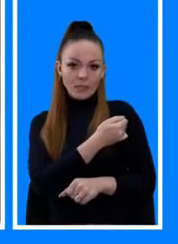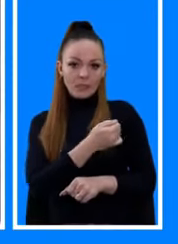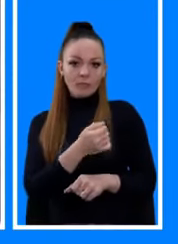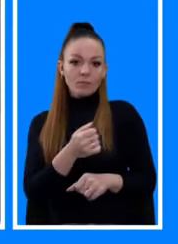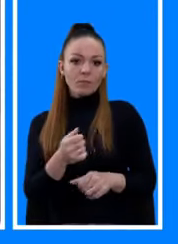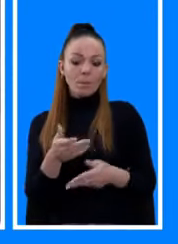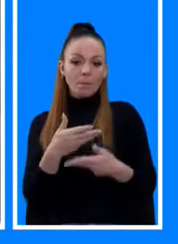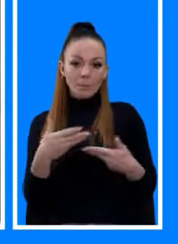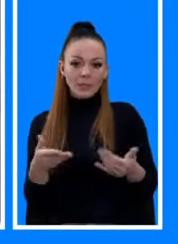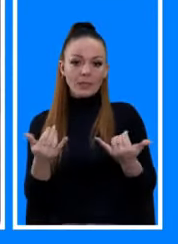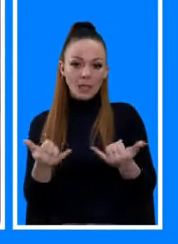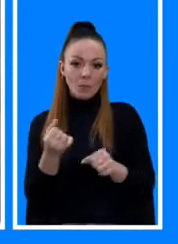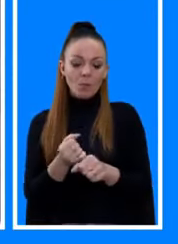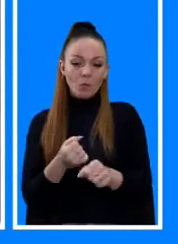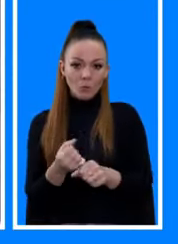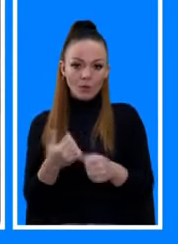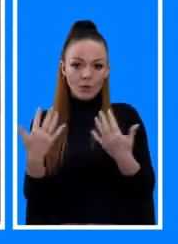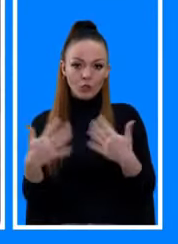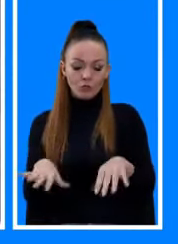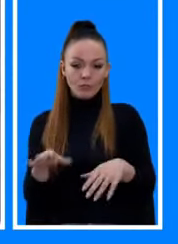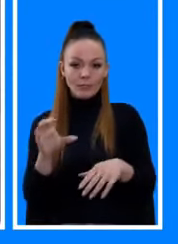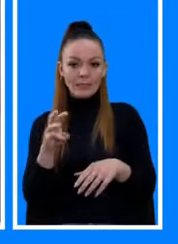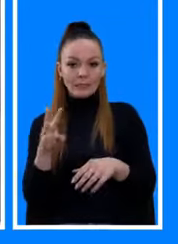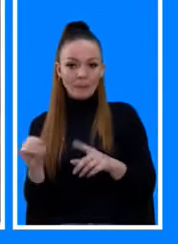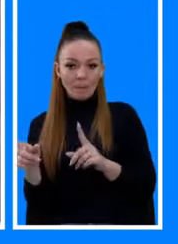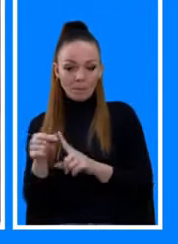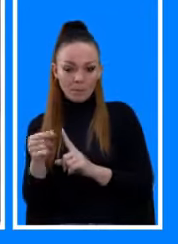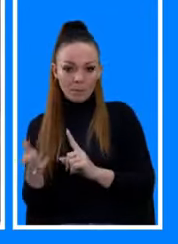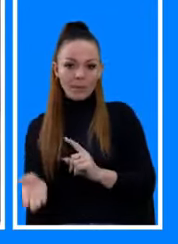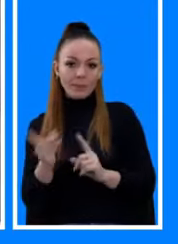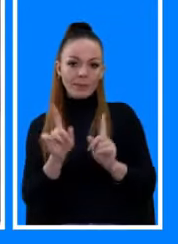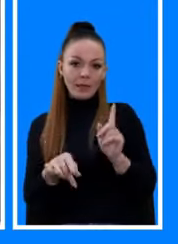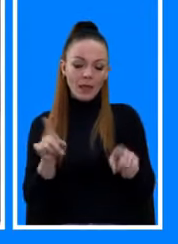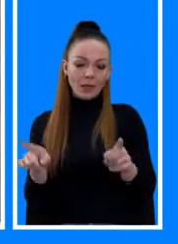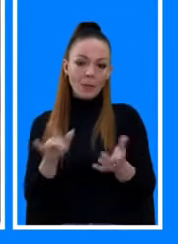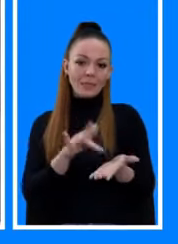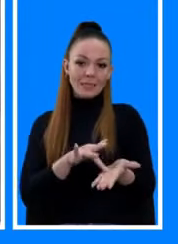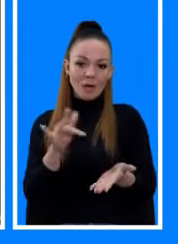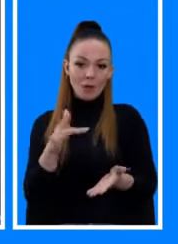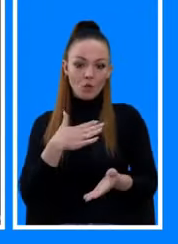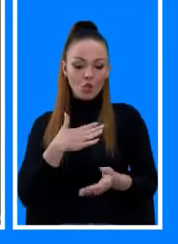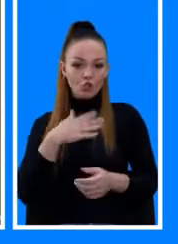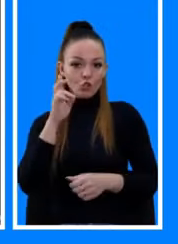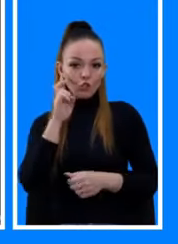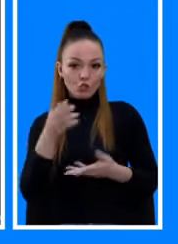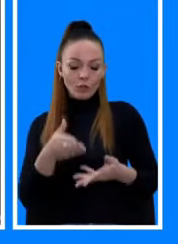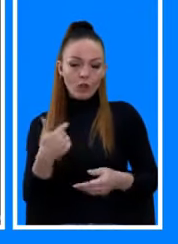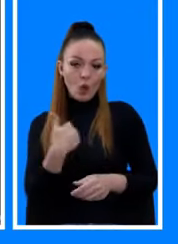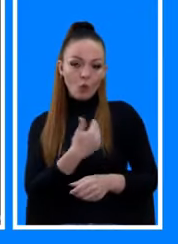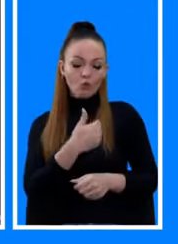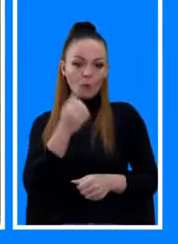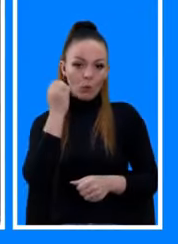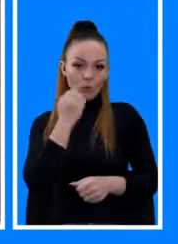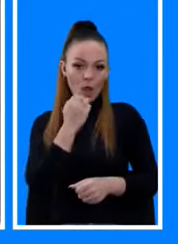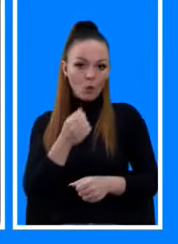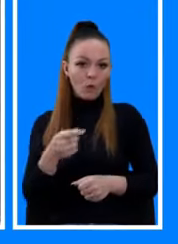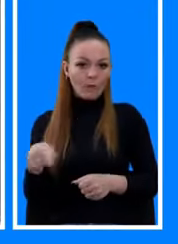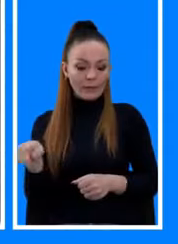зараз пропрацювали вже з засобами масової інформації, деякими центральними нашої держави. Я їм хочу подякувати за те,